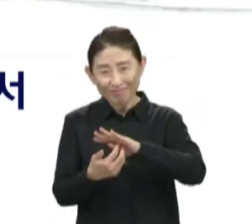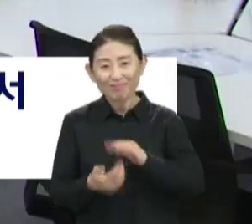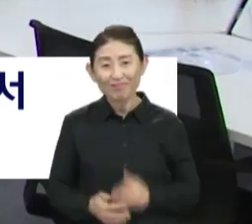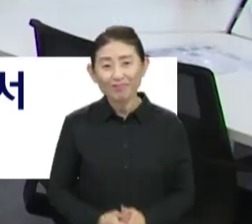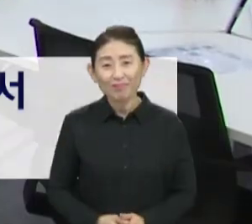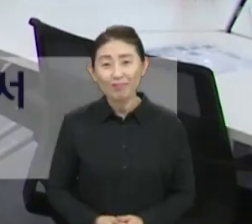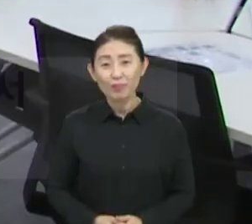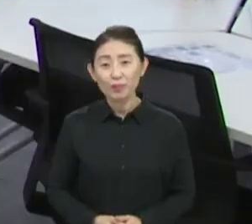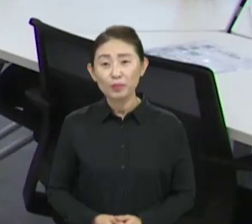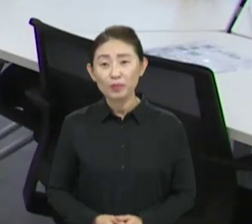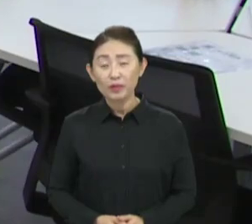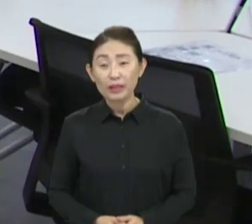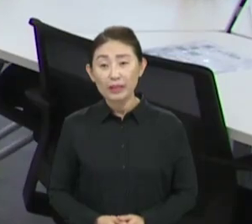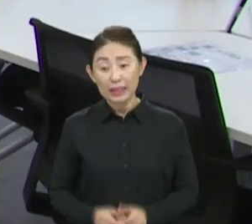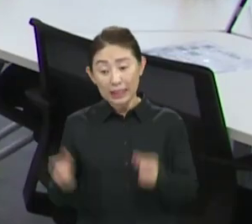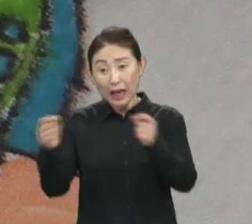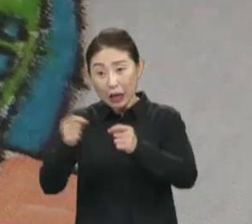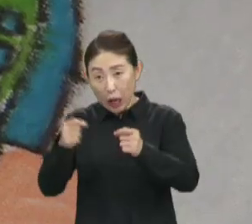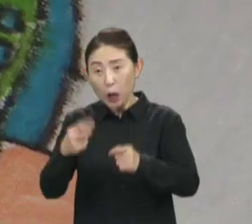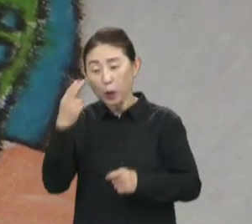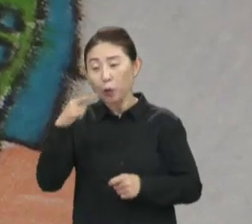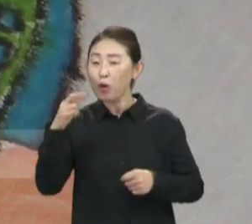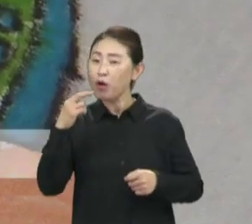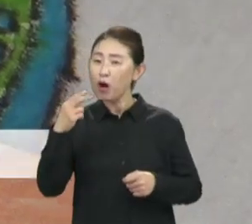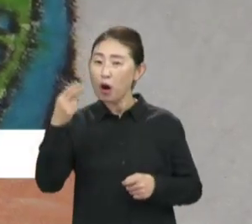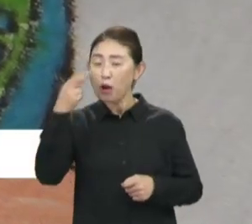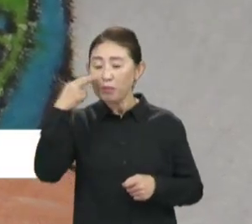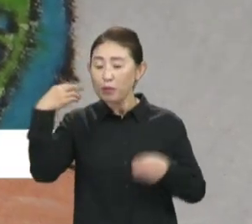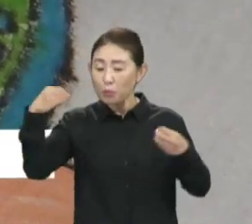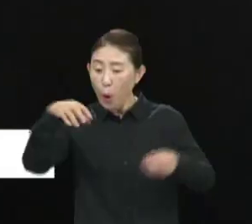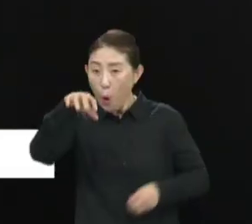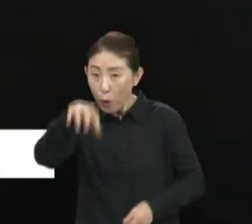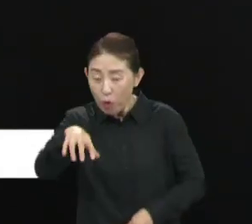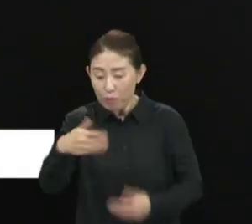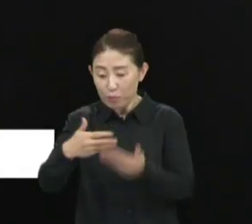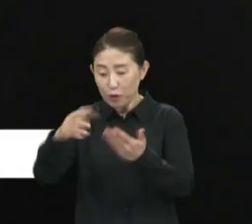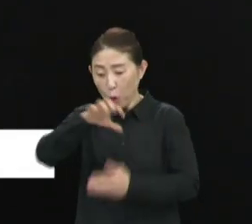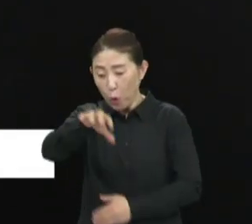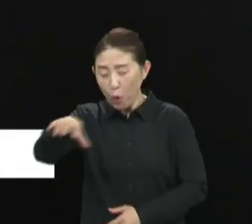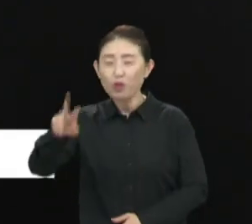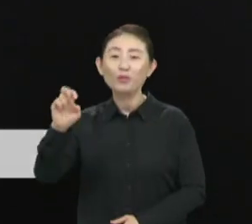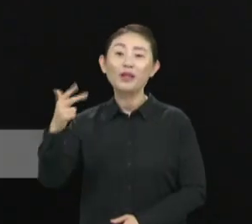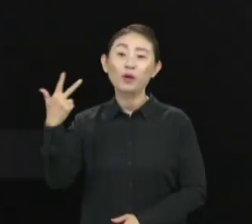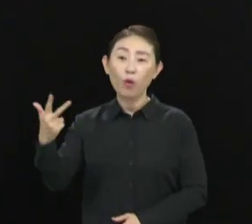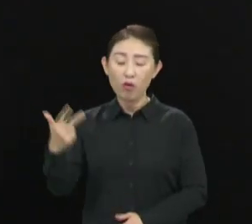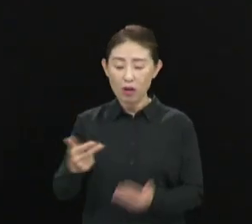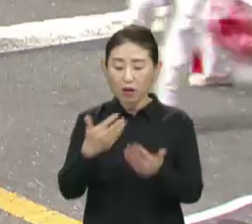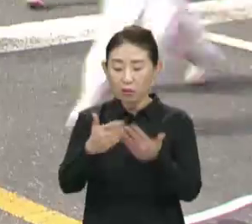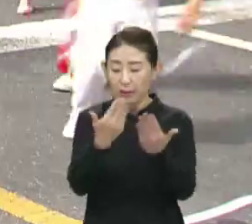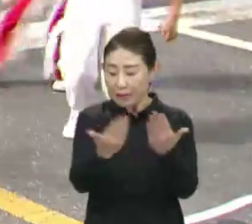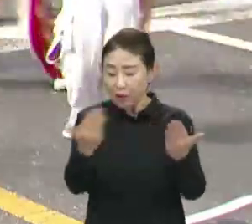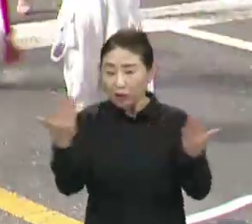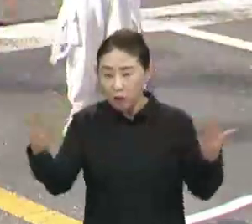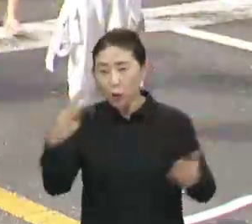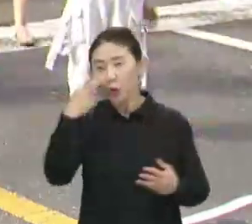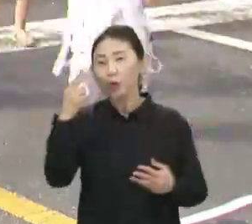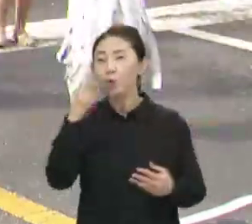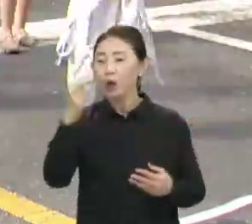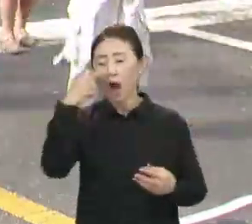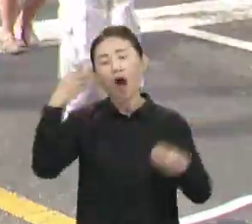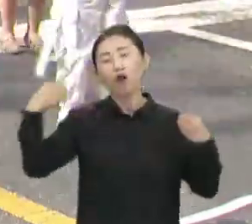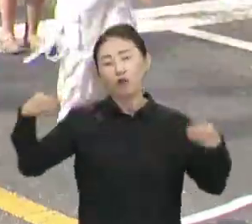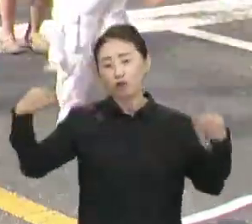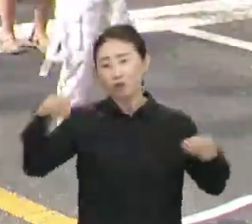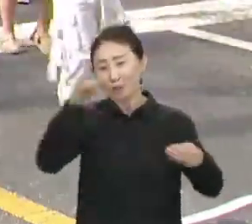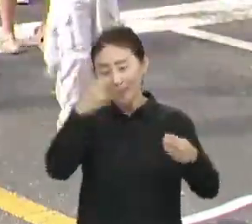있습니다. 또 인근 소극장과 갤러리 등 원도심 문화공간 27곳에서 전시와 공연 등이 함께 진행돼 지역의